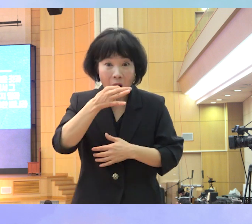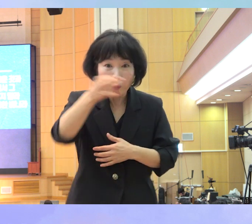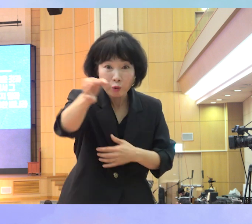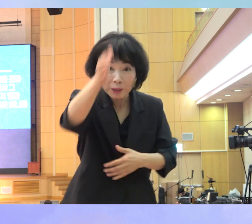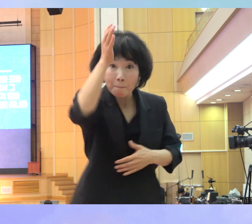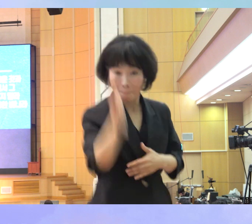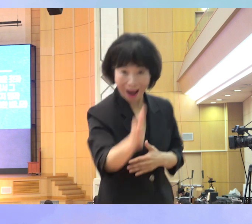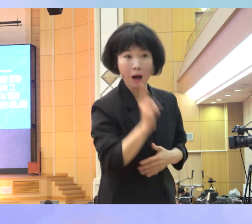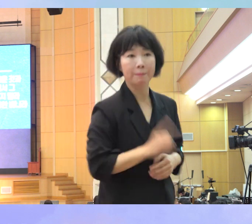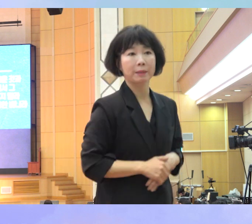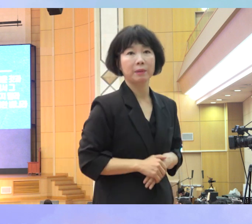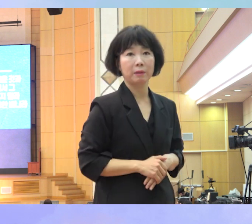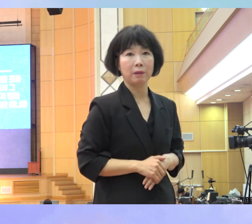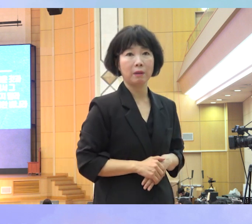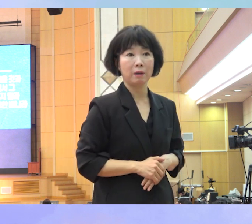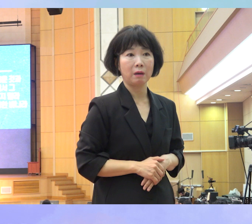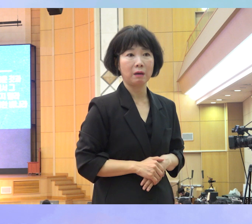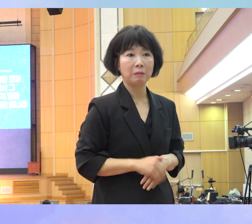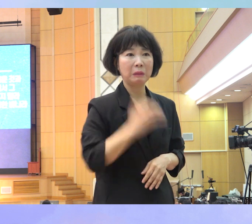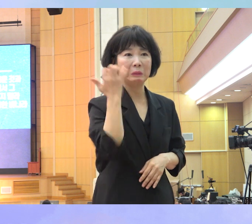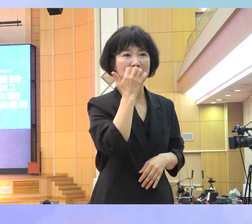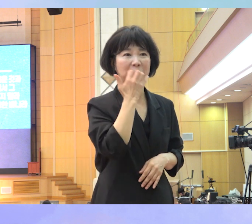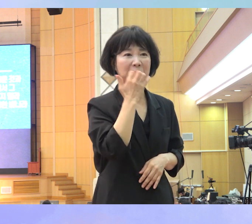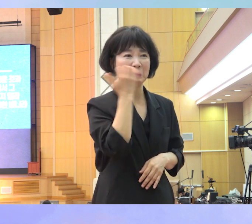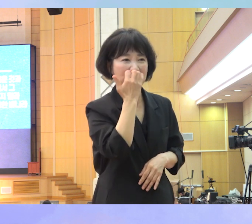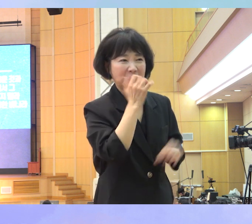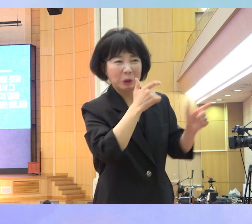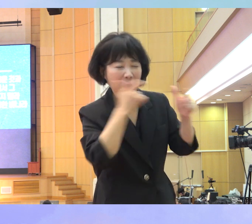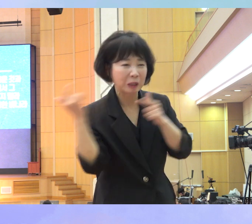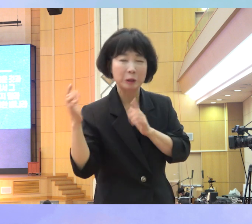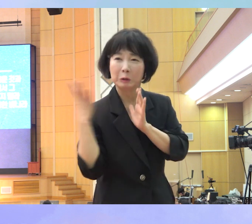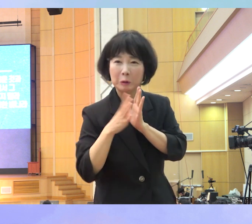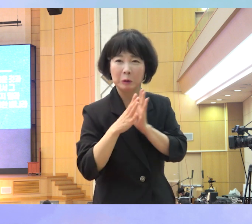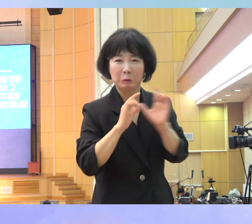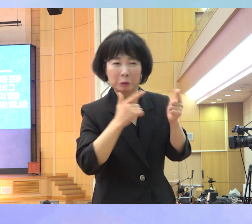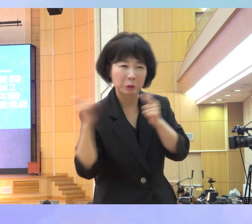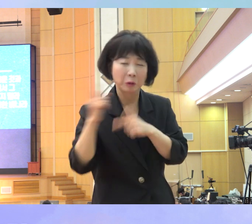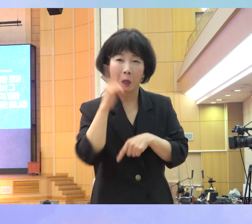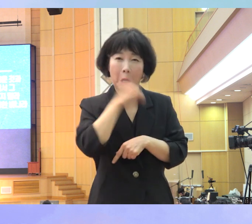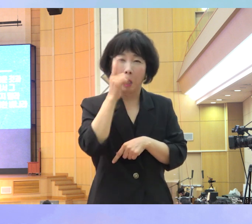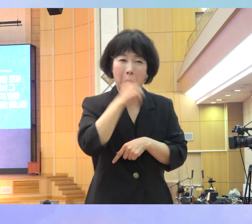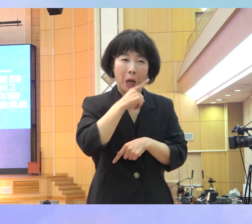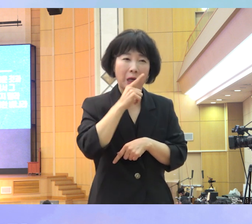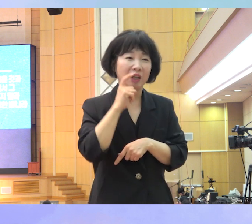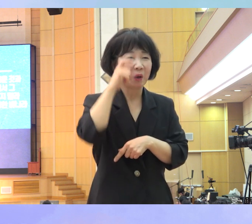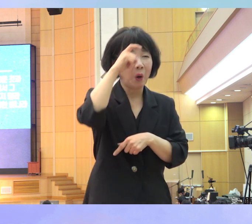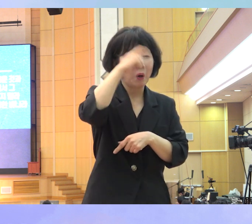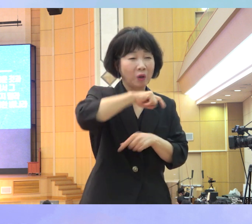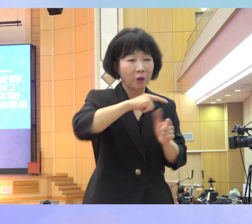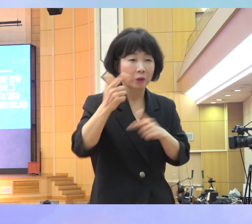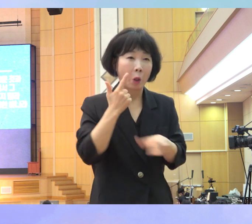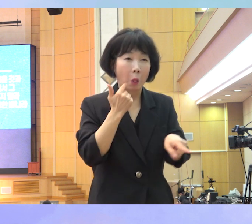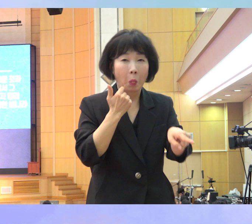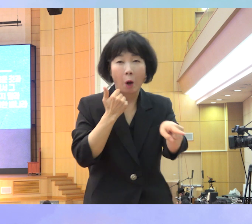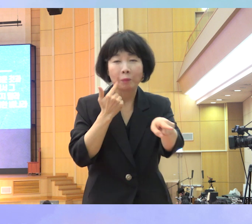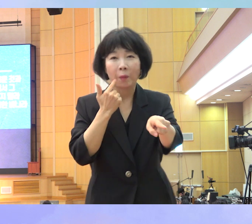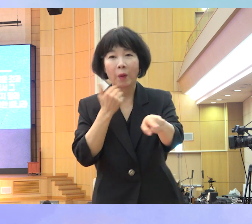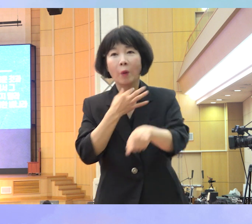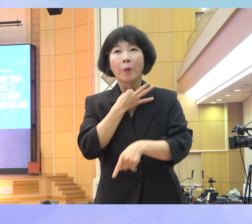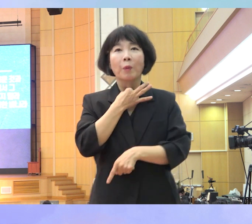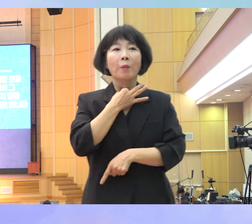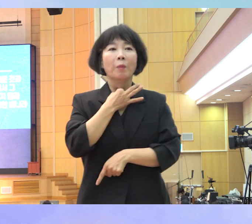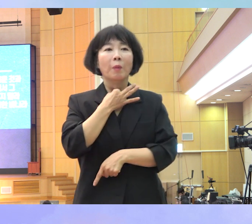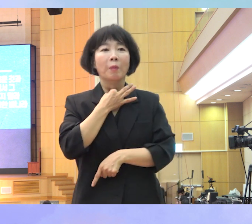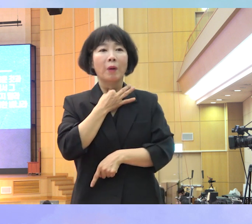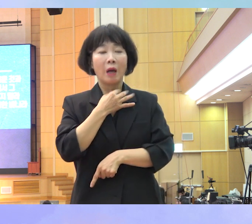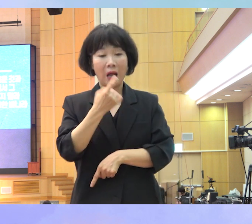부르지 마라. 부르지 말라는 거예요. 음행적인 거, 온갖 더러운 거, 탐욕적인 말, 이런 거